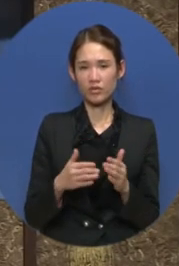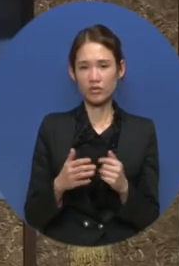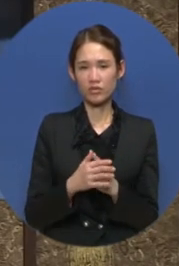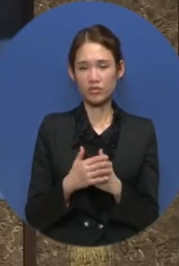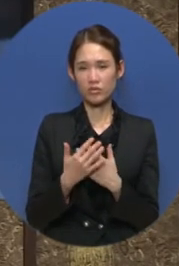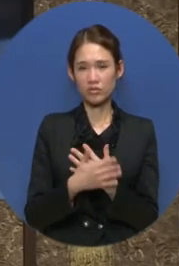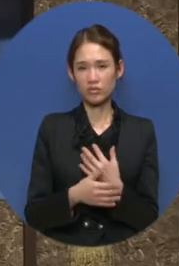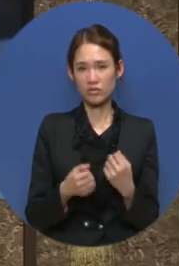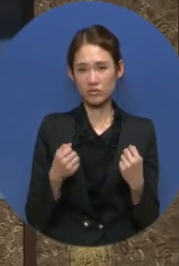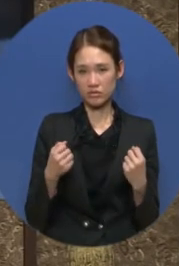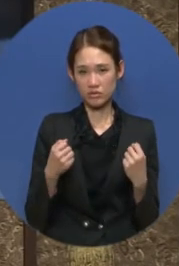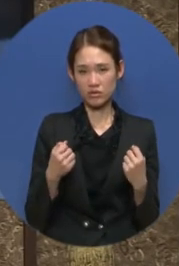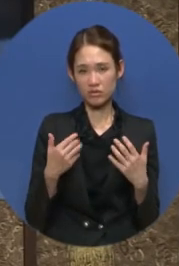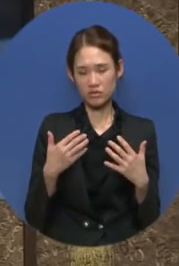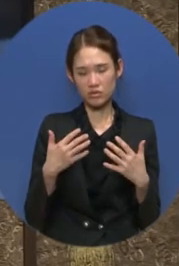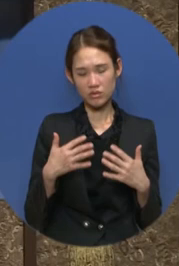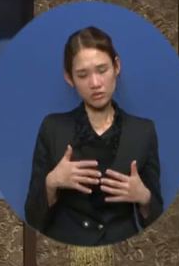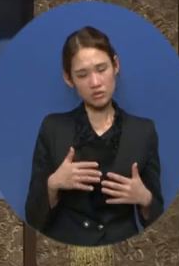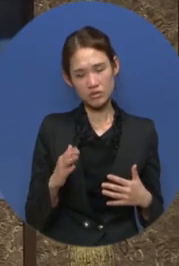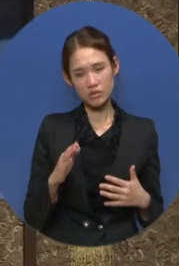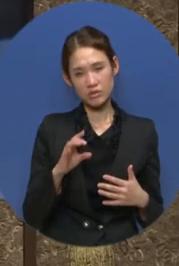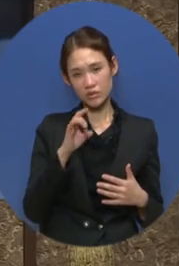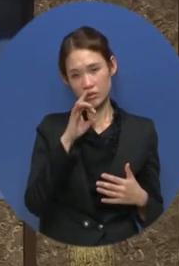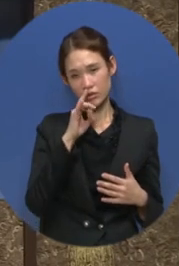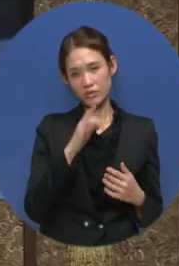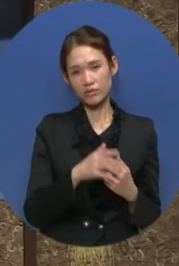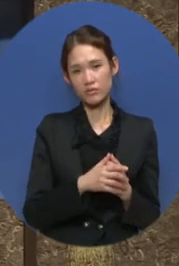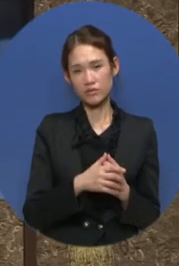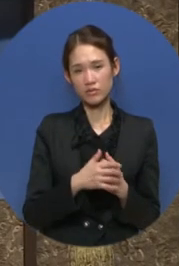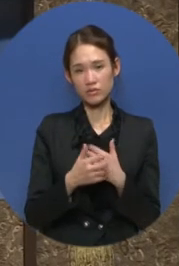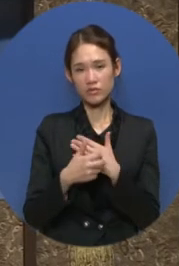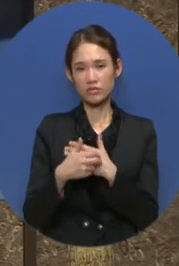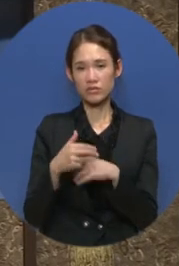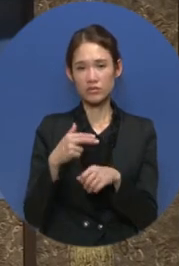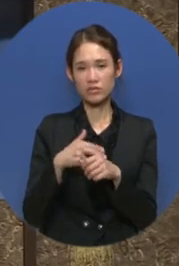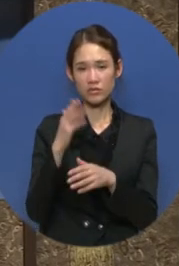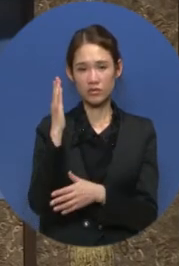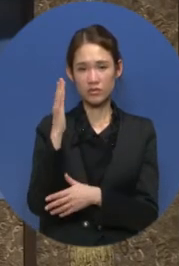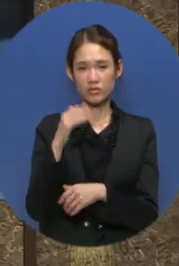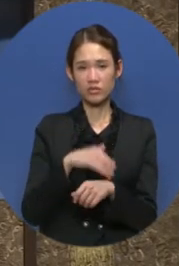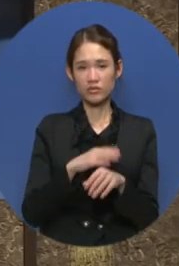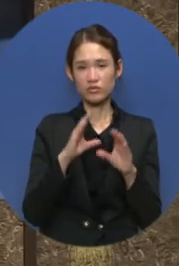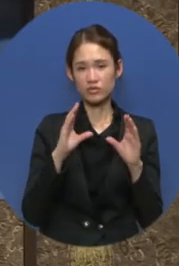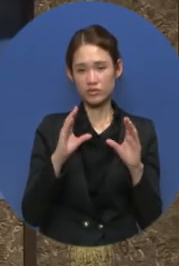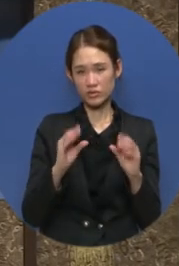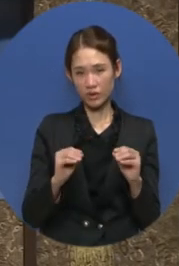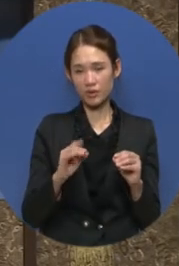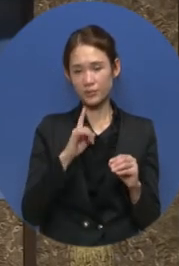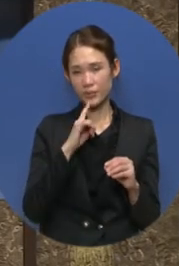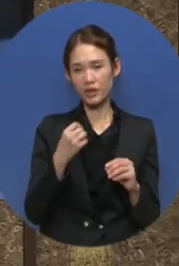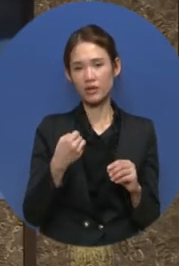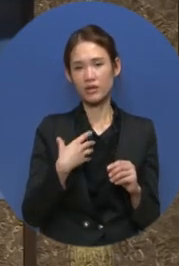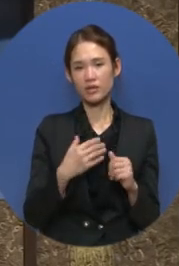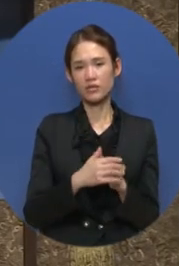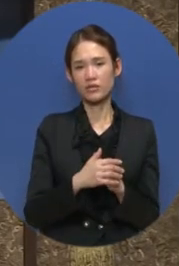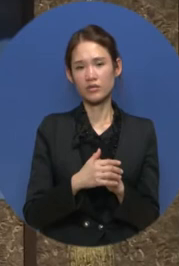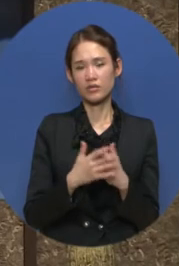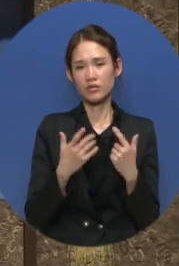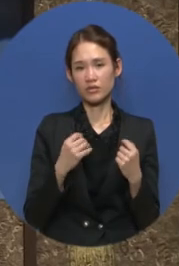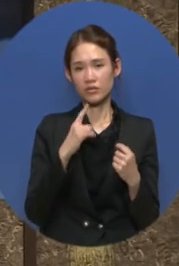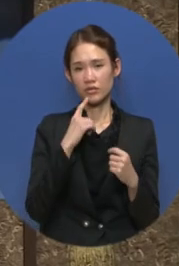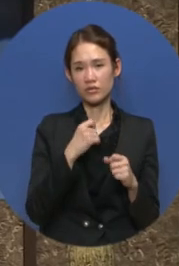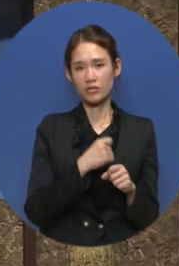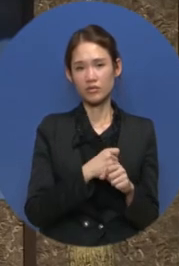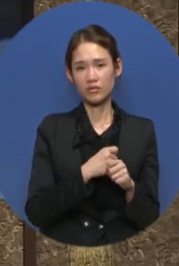네. 그러다 보니까 이게 체력이 딸리니까 안 된다고 의사 교수님께서는 그러면 중단합시다. 이렇게 하더라고요.